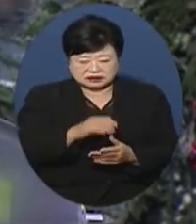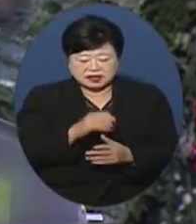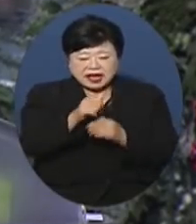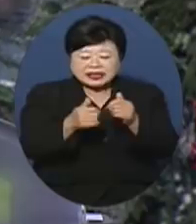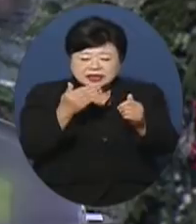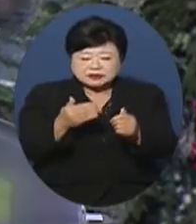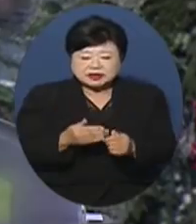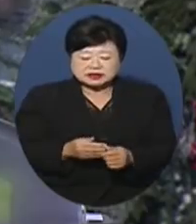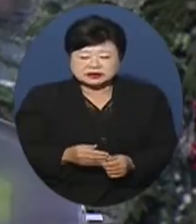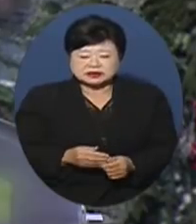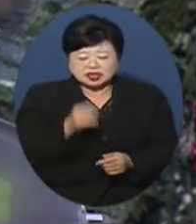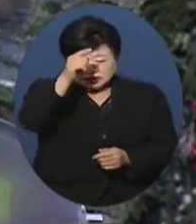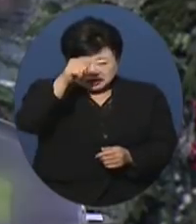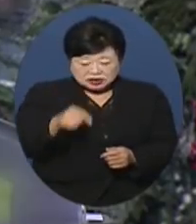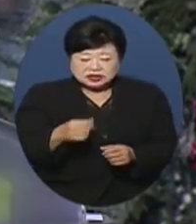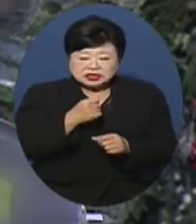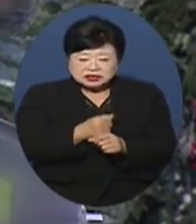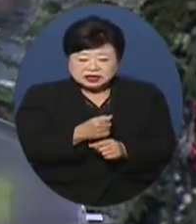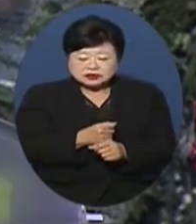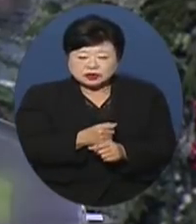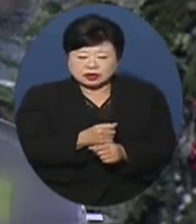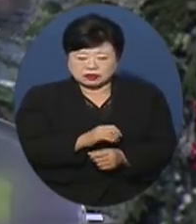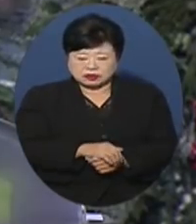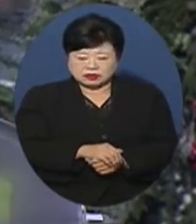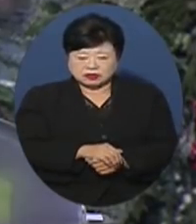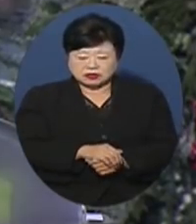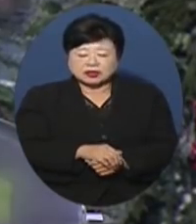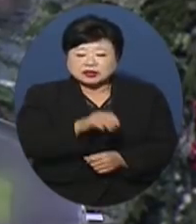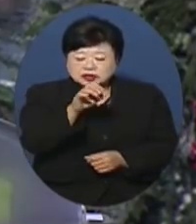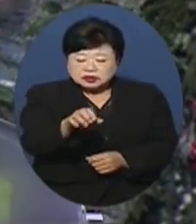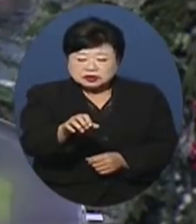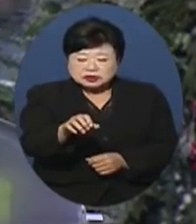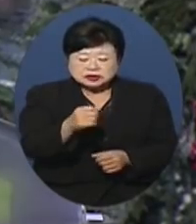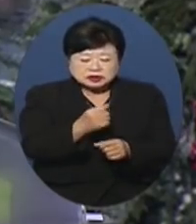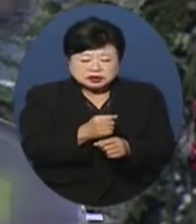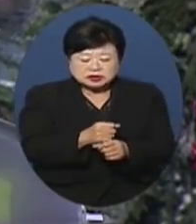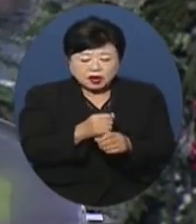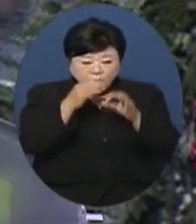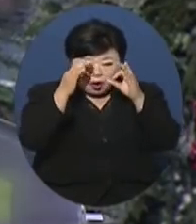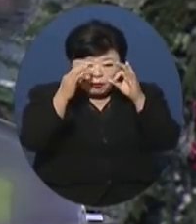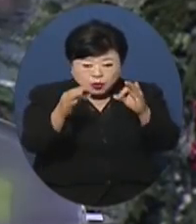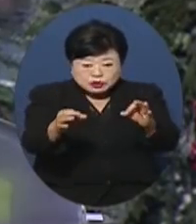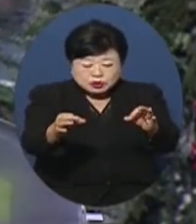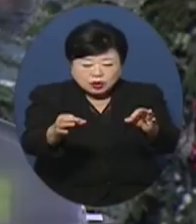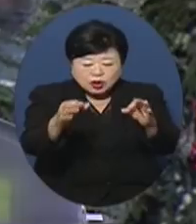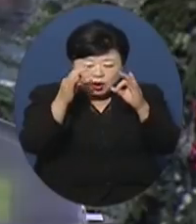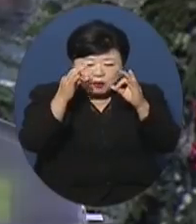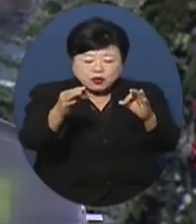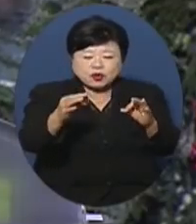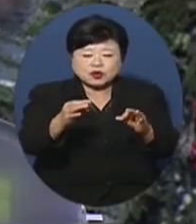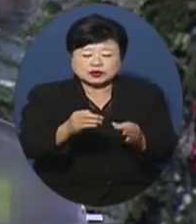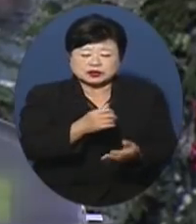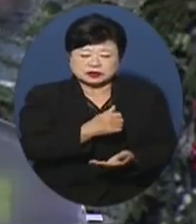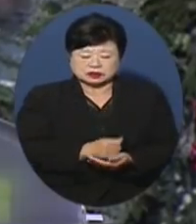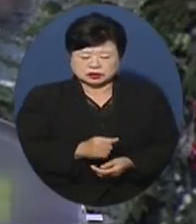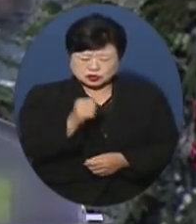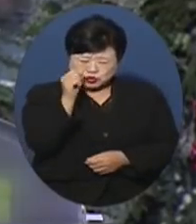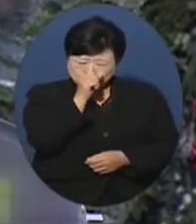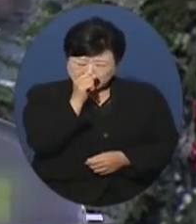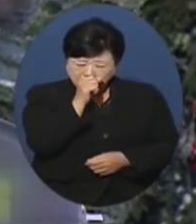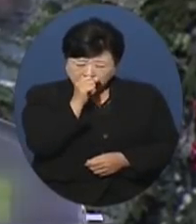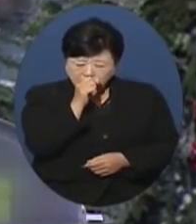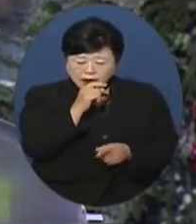하나님께서 천지를 창조하실 때 그 지은 모든 것을 보시고 보시기에